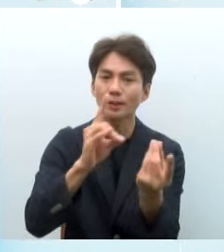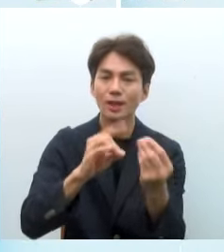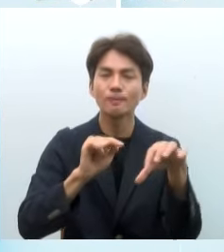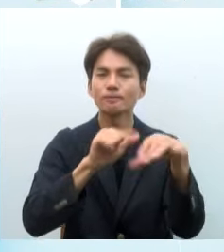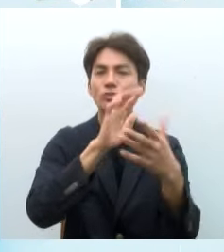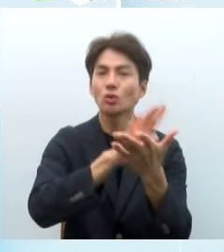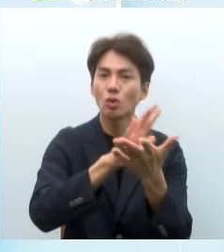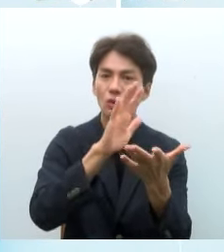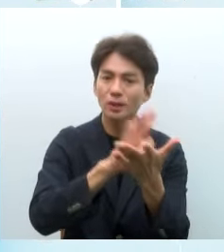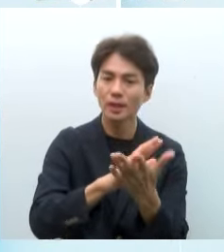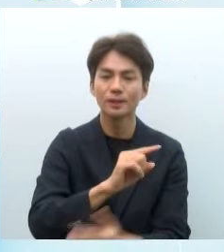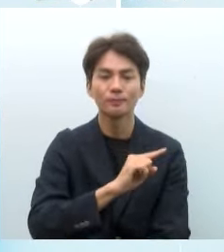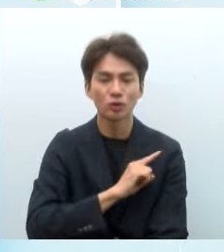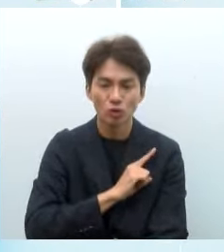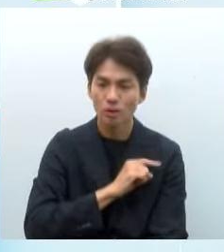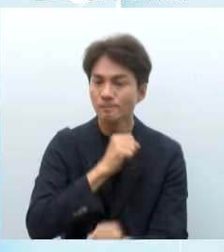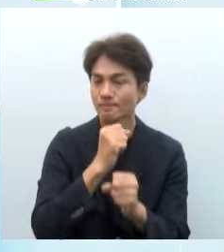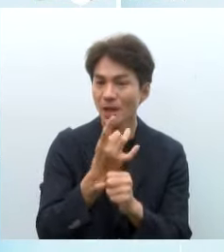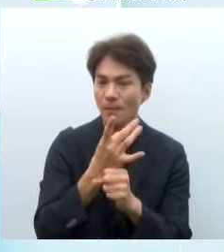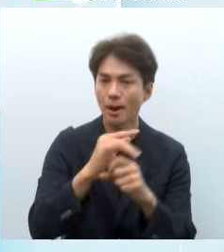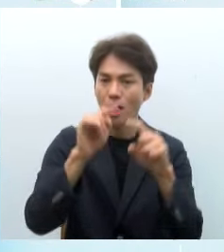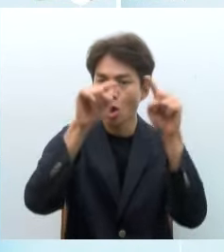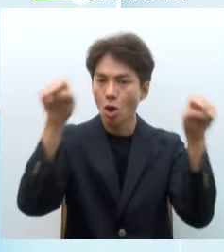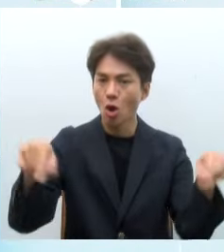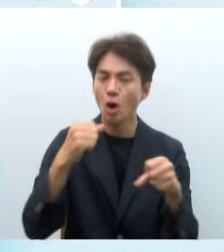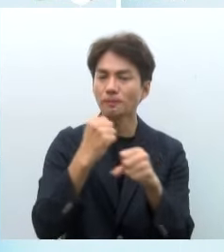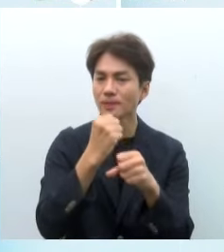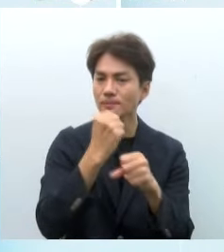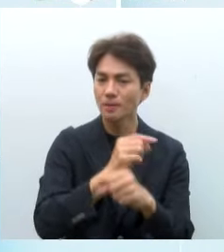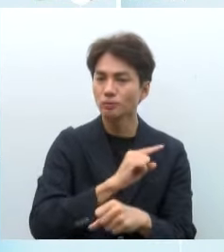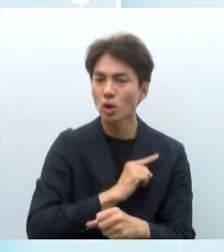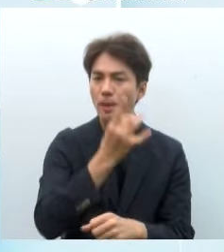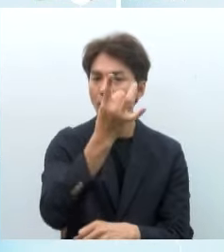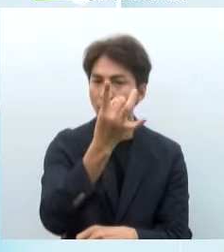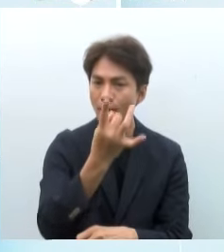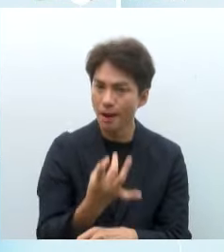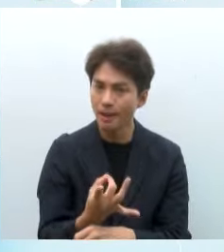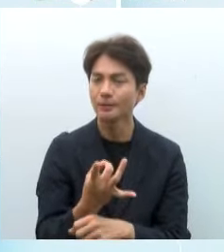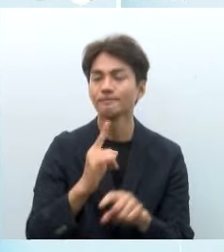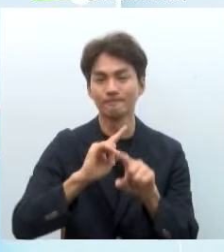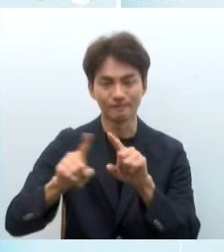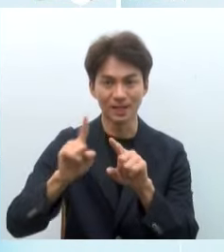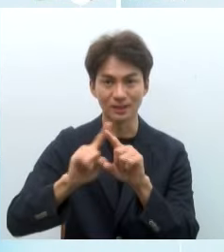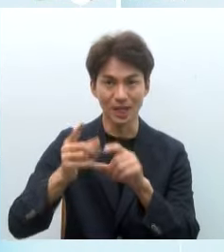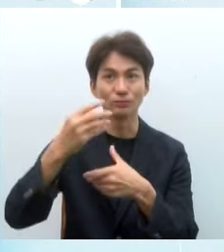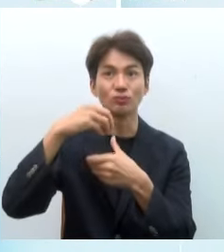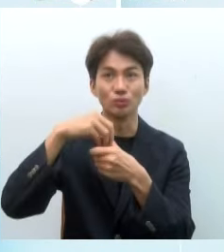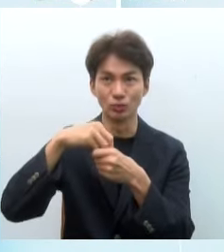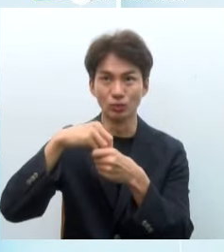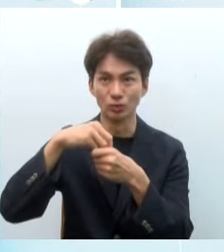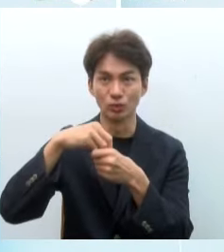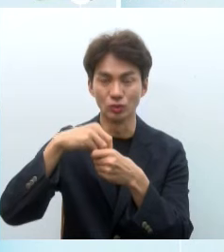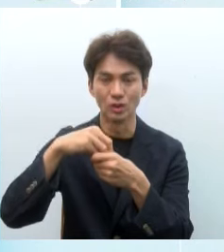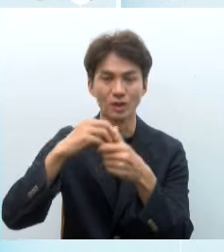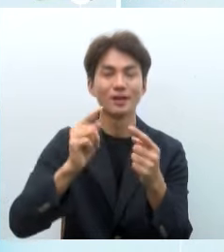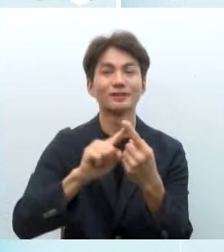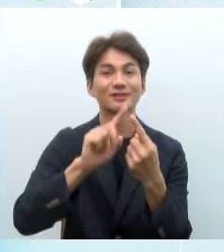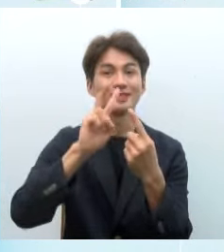ที่นะครับกรอบงานที่บรรจุแต่งตั้งต่างๆนะครับ แล้วก็ส่วนที่สองคือพัฒนาตนเ